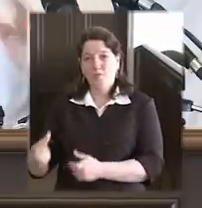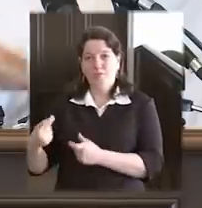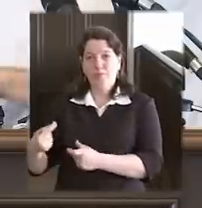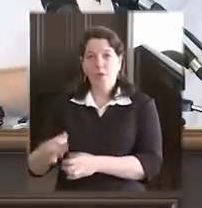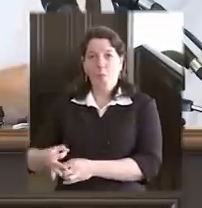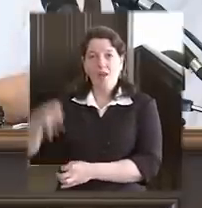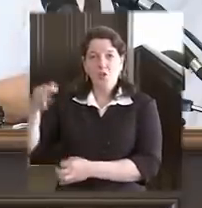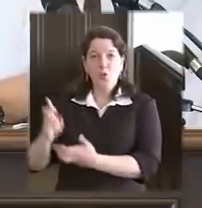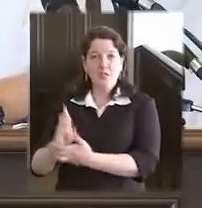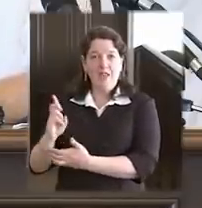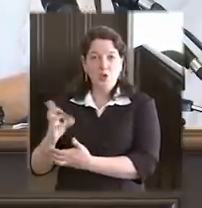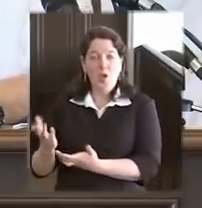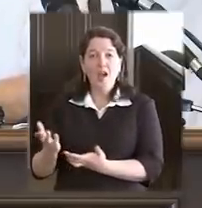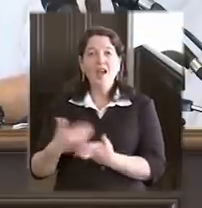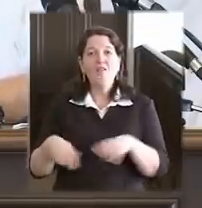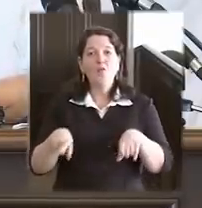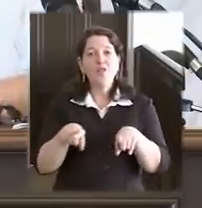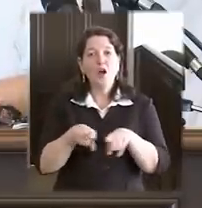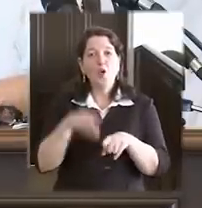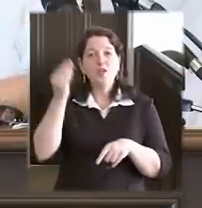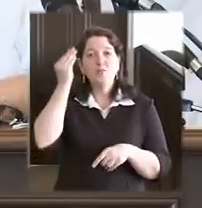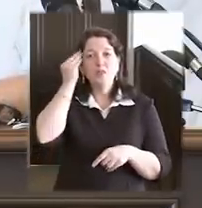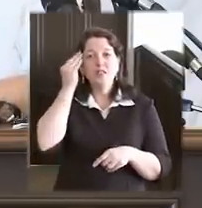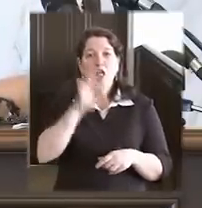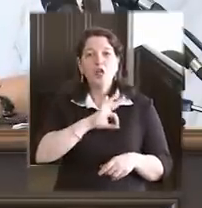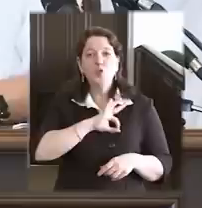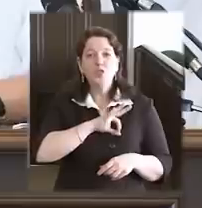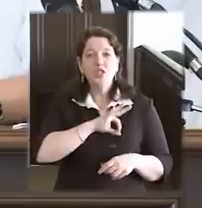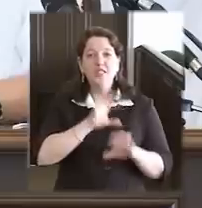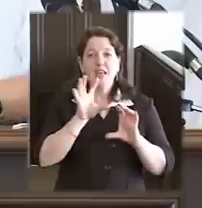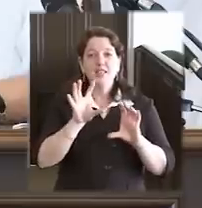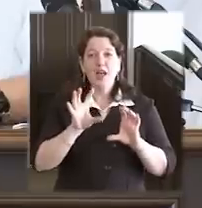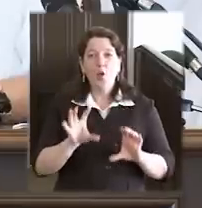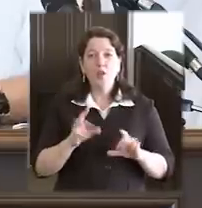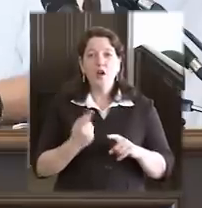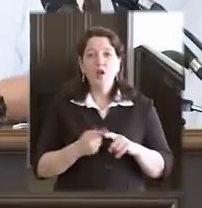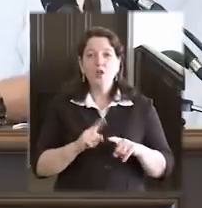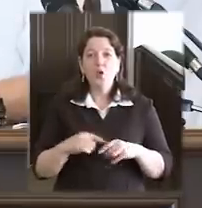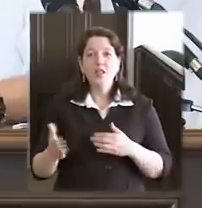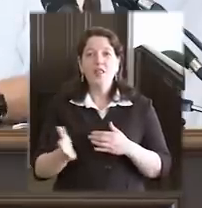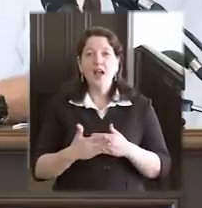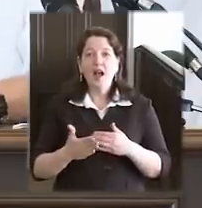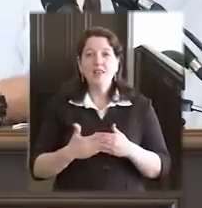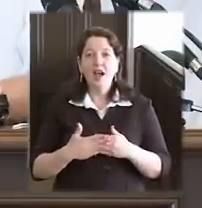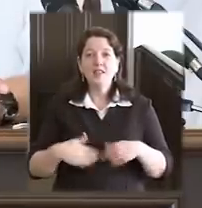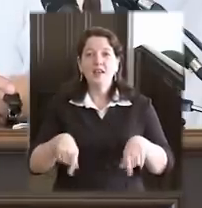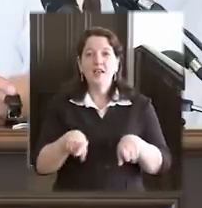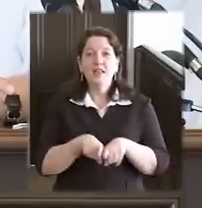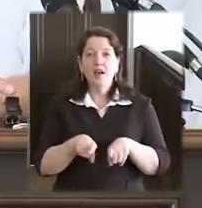– не поймали. Такова суть юридических законов. То есть санкции, как